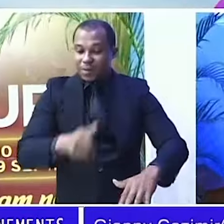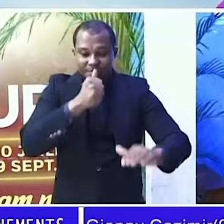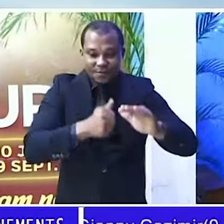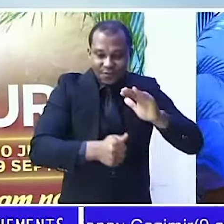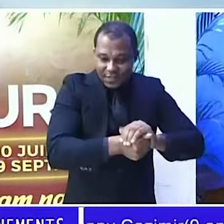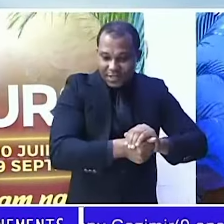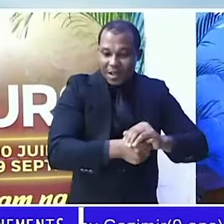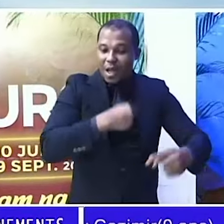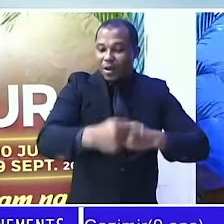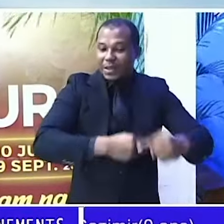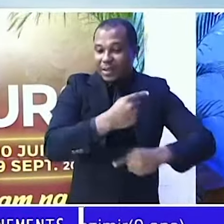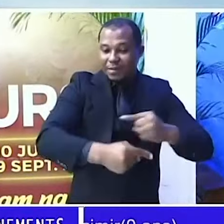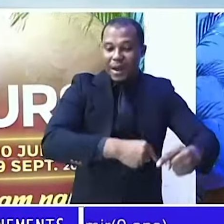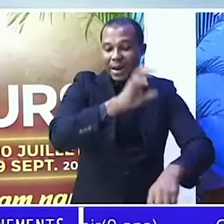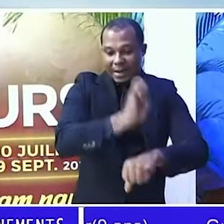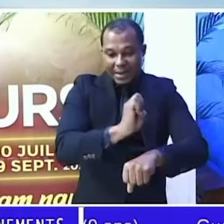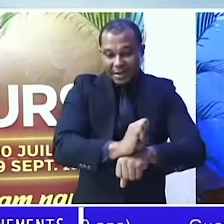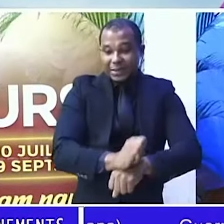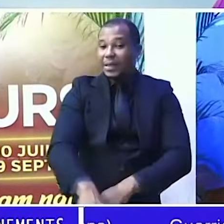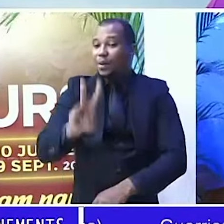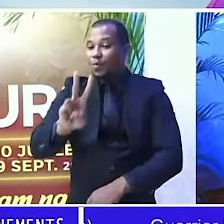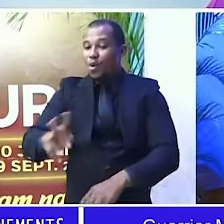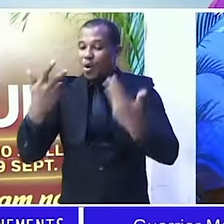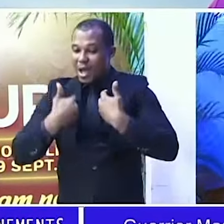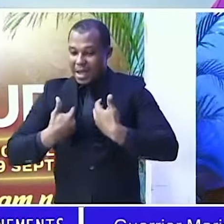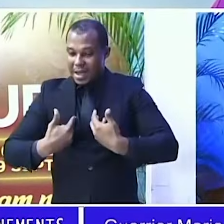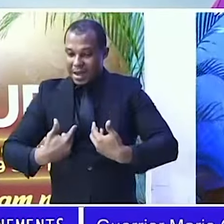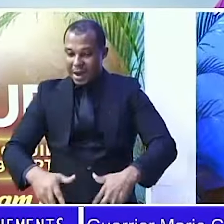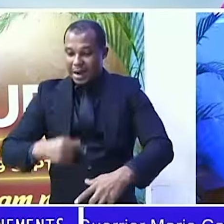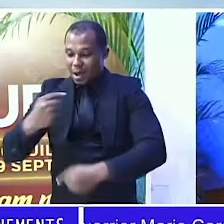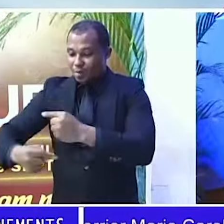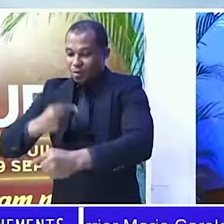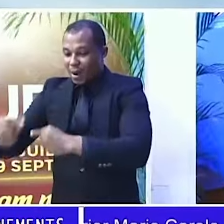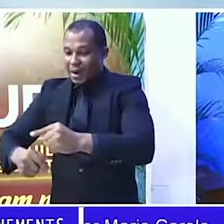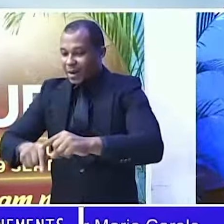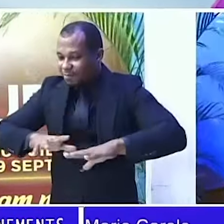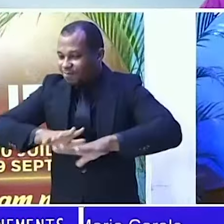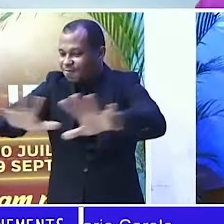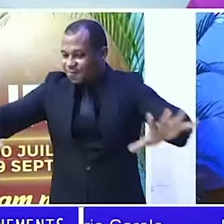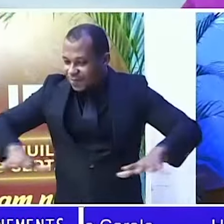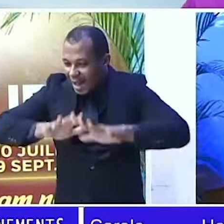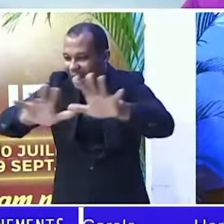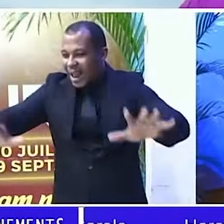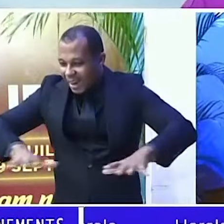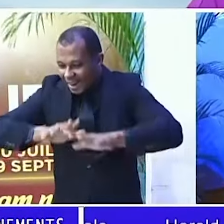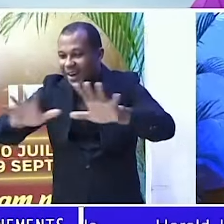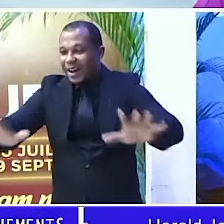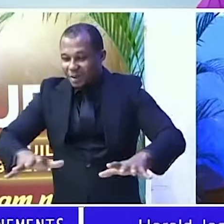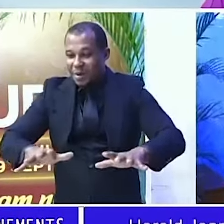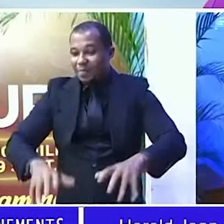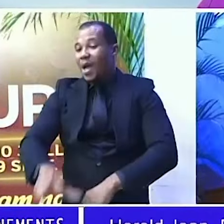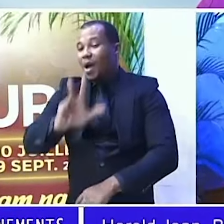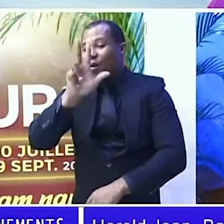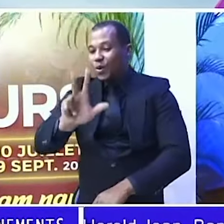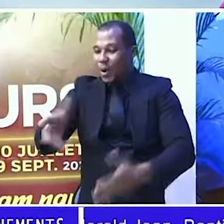pas. Deux rades ça yo, c'est rad pour m'aller dans la mer, mettez yo à pas. Trois tirades ça yo,